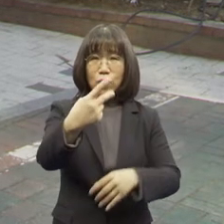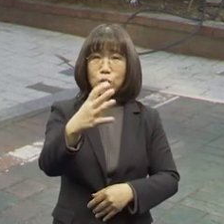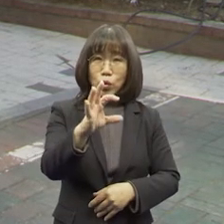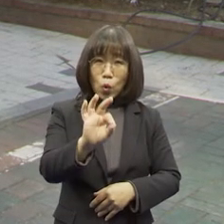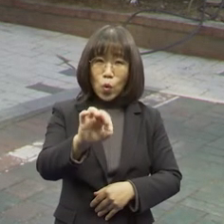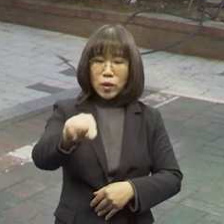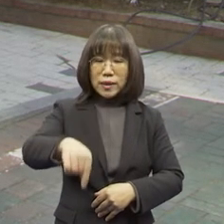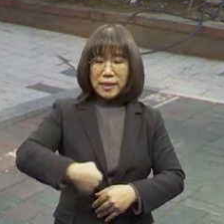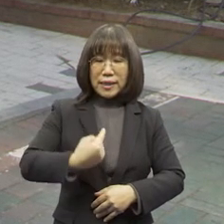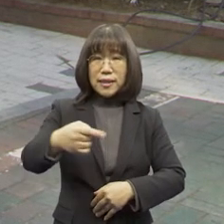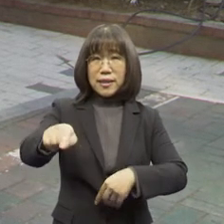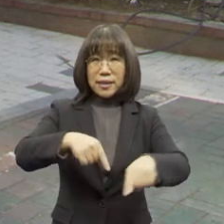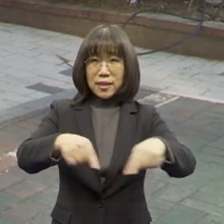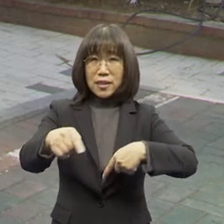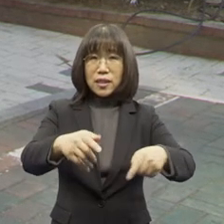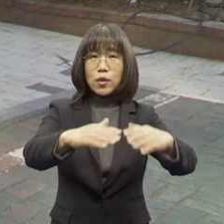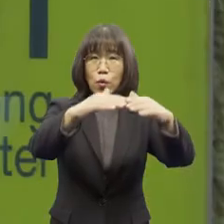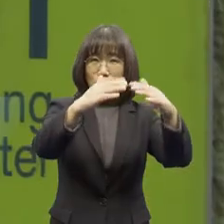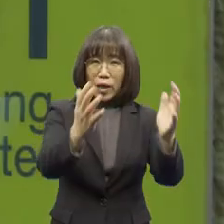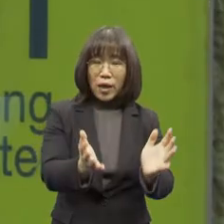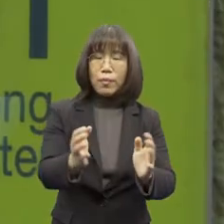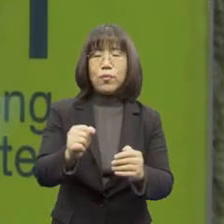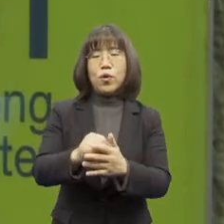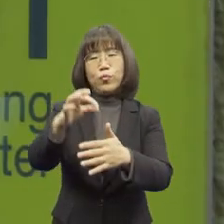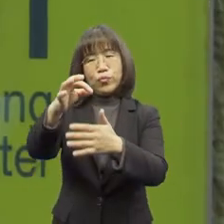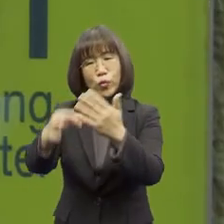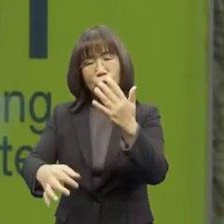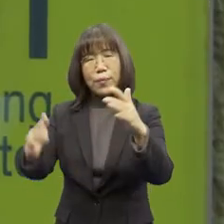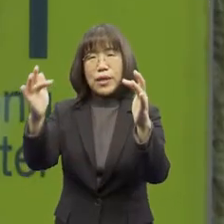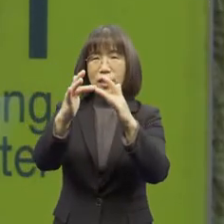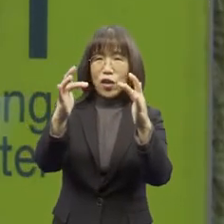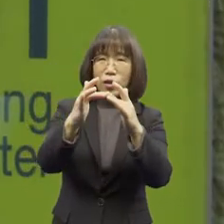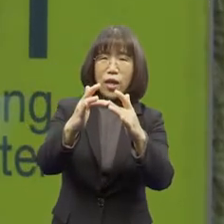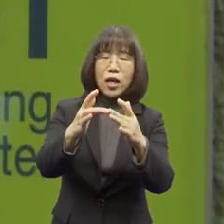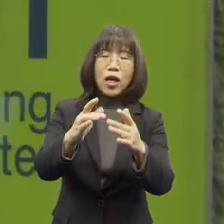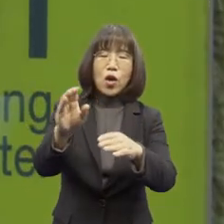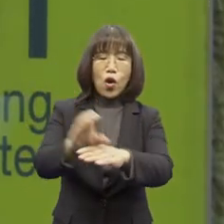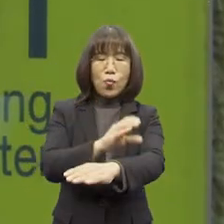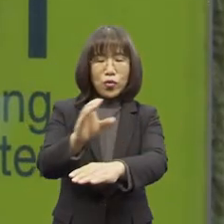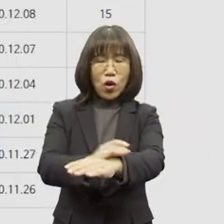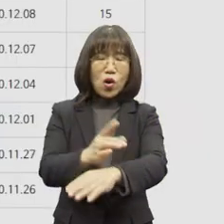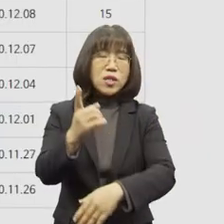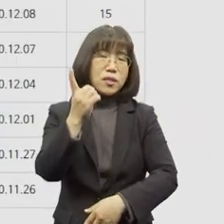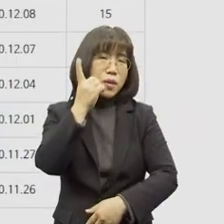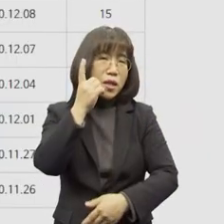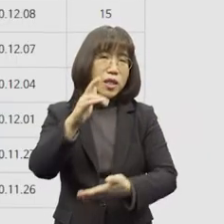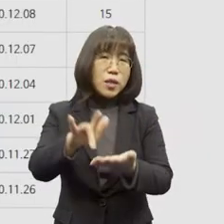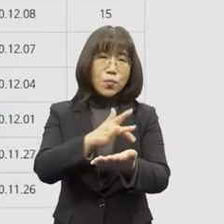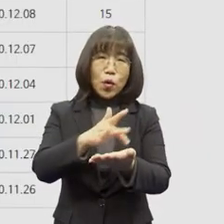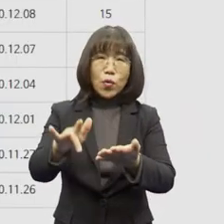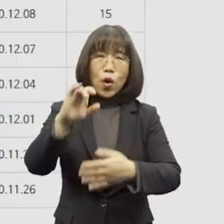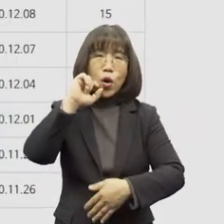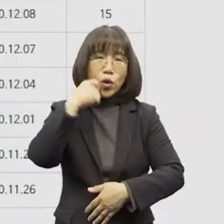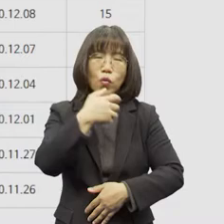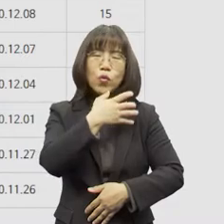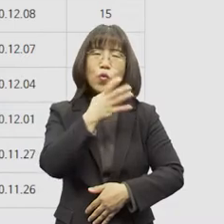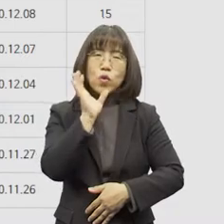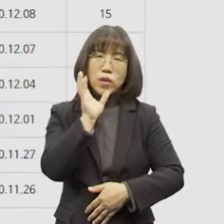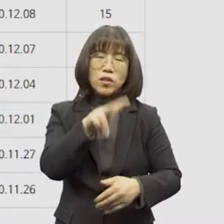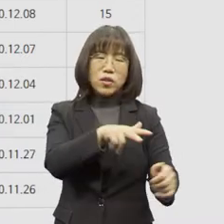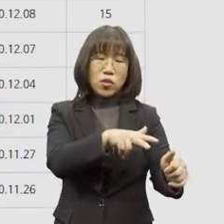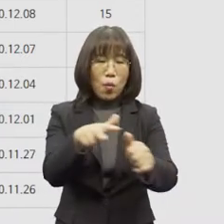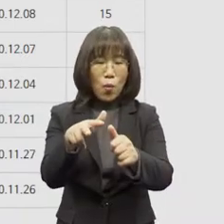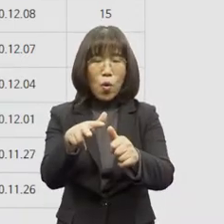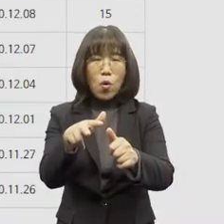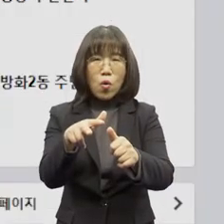각동 자치회관이나 주민센터에서 운영하는 다양한 프로그램, 인터넷, 컴퓨터, 스마트폰 활용이 어려운